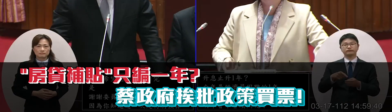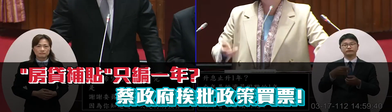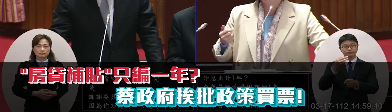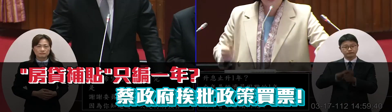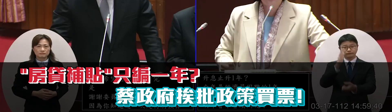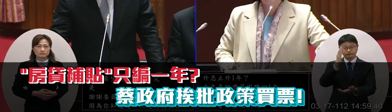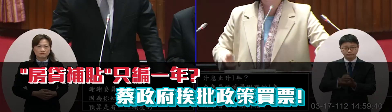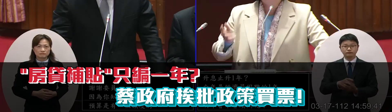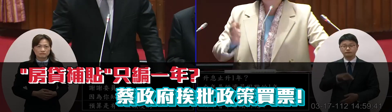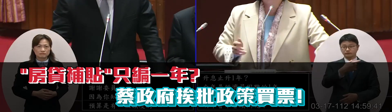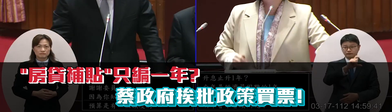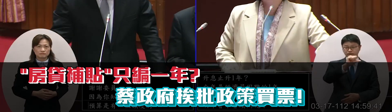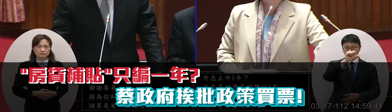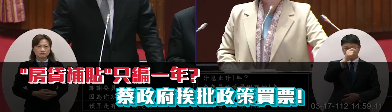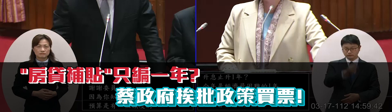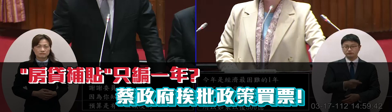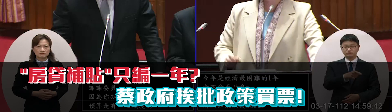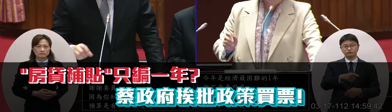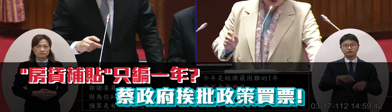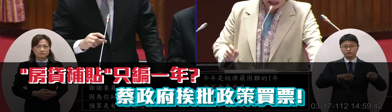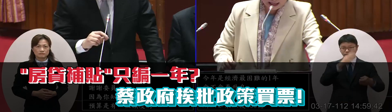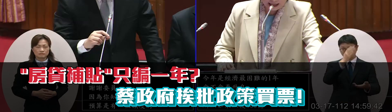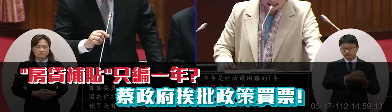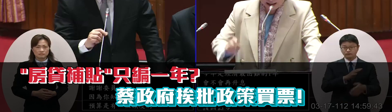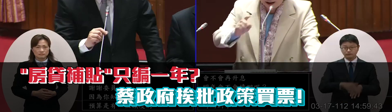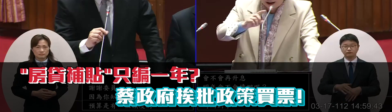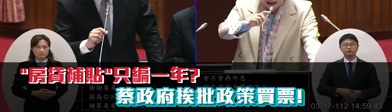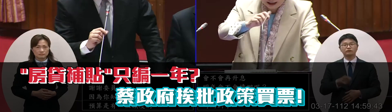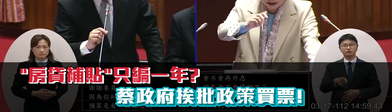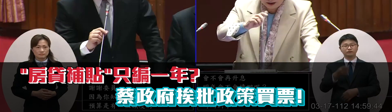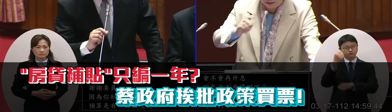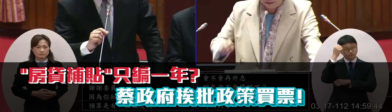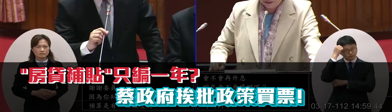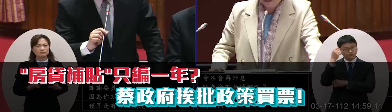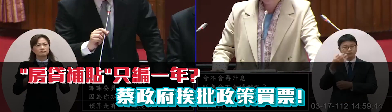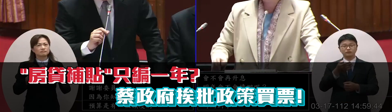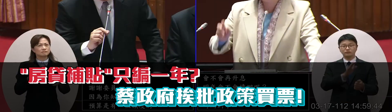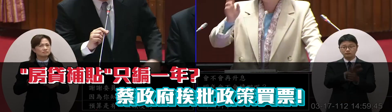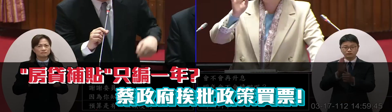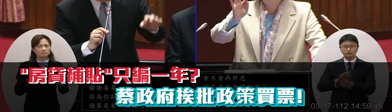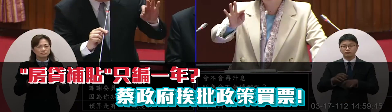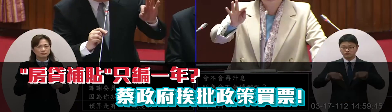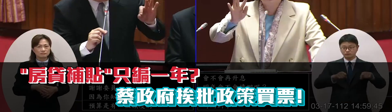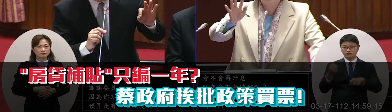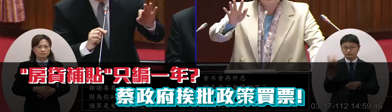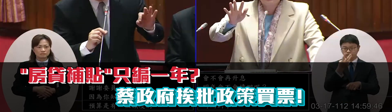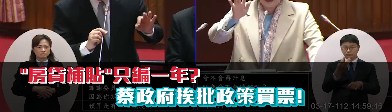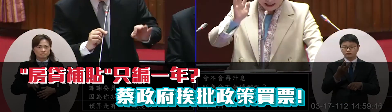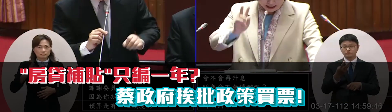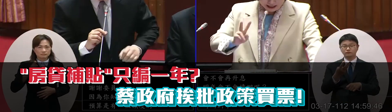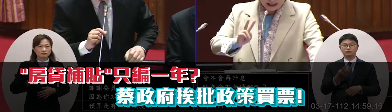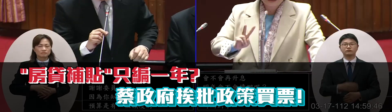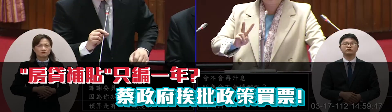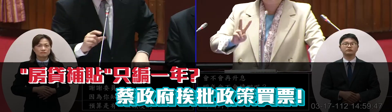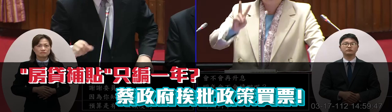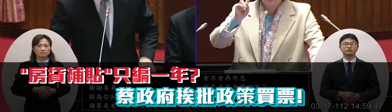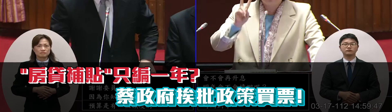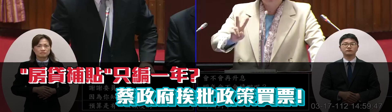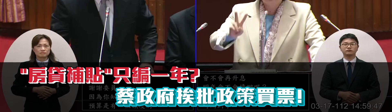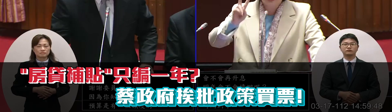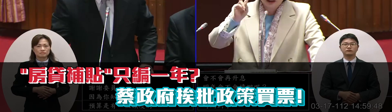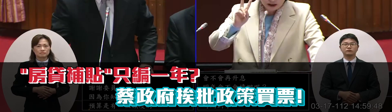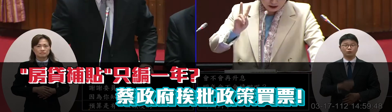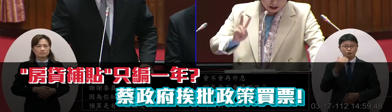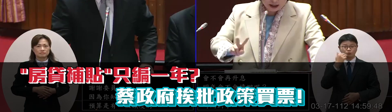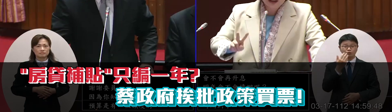别预算没有了也会停办。终究我刚刚讲住宅三件哈， 倒不是这样子。委员， 住宅三件这两件如